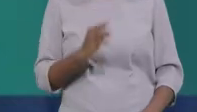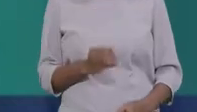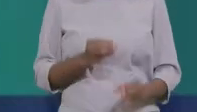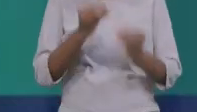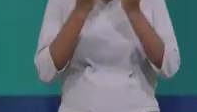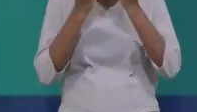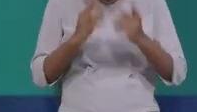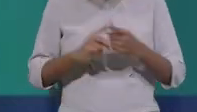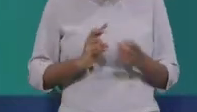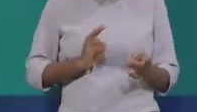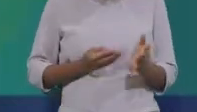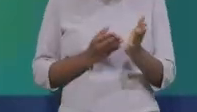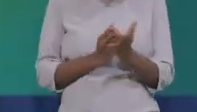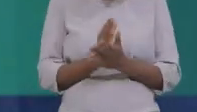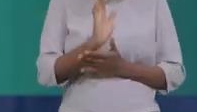ton nom.